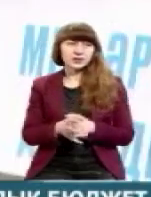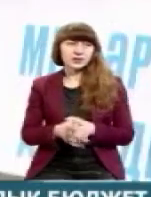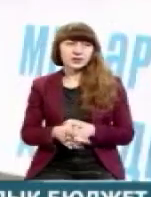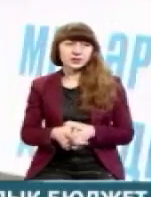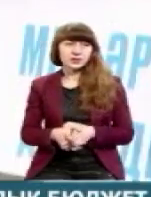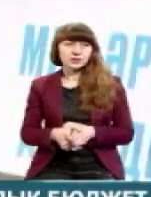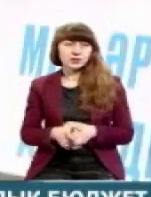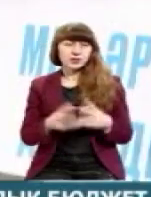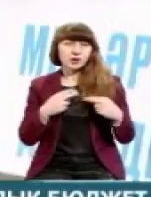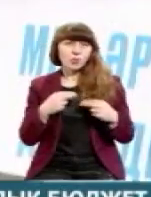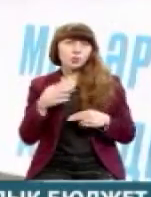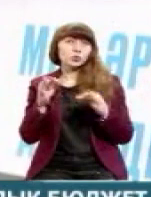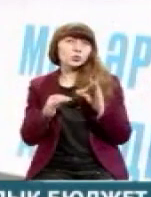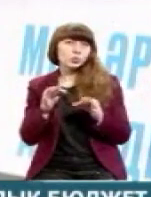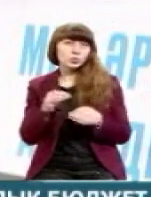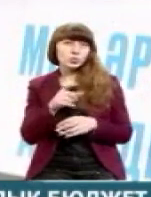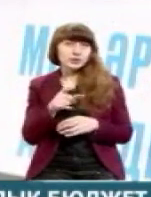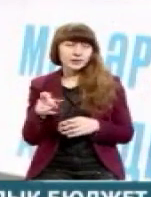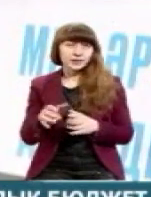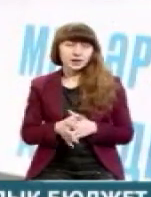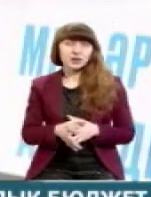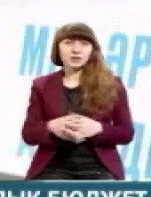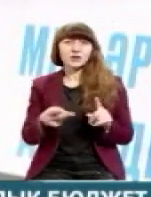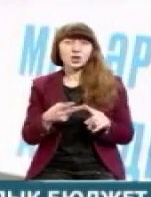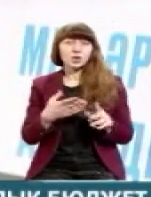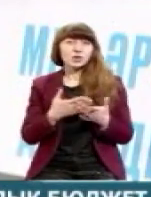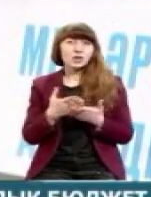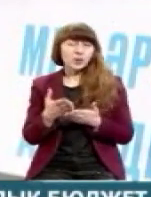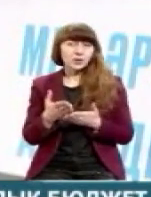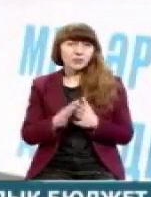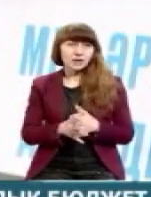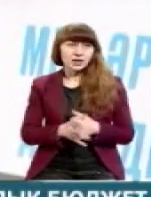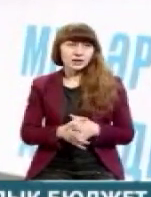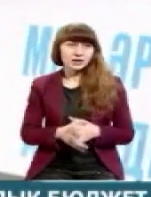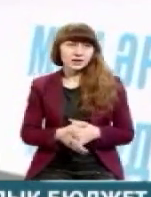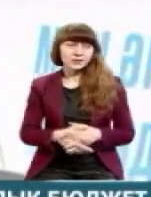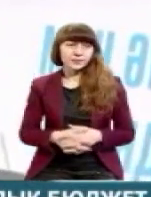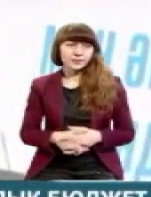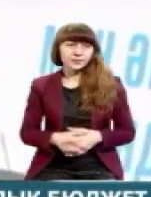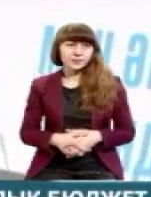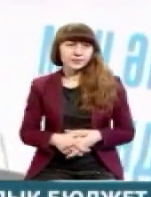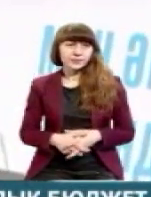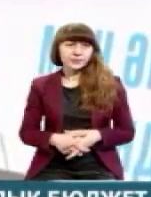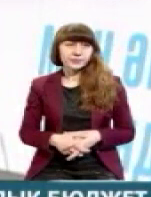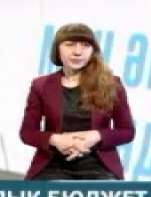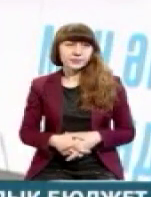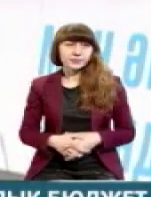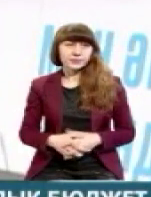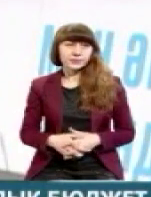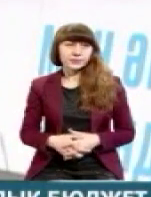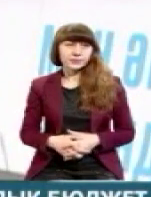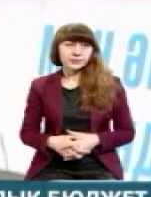ету. Екінші бағыт – билік институттарының демократияландыруы. Үшінші бағыт – сонымен